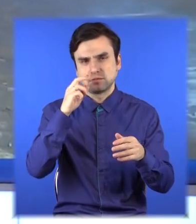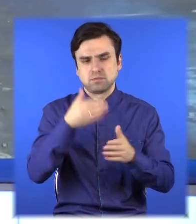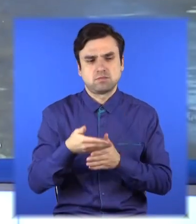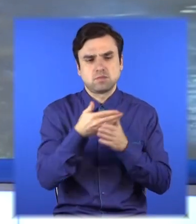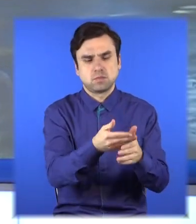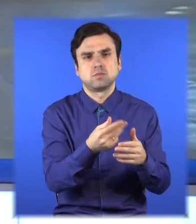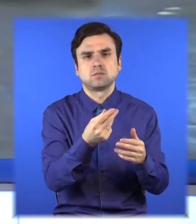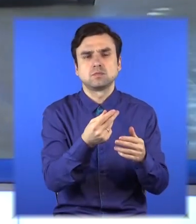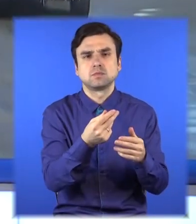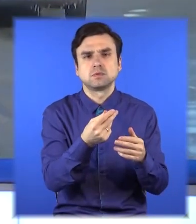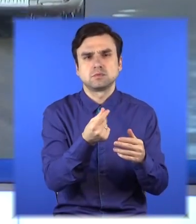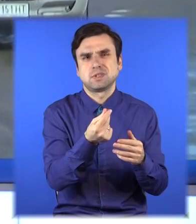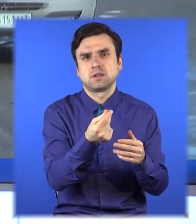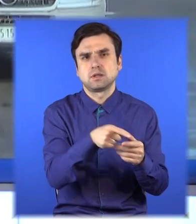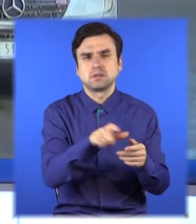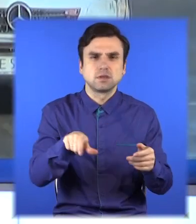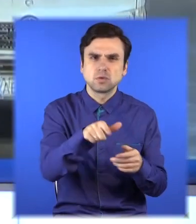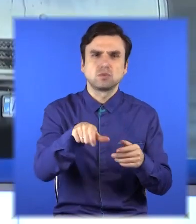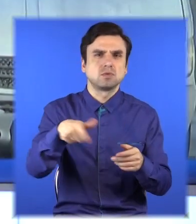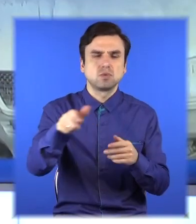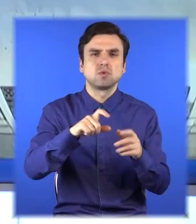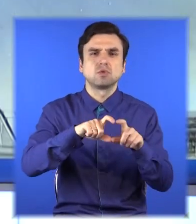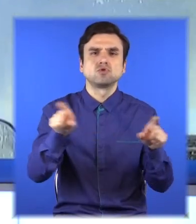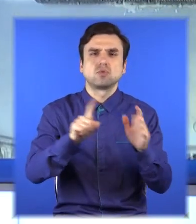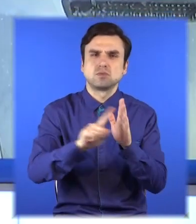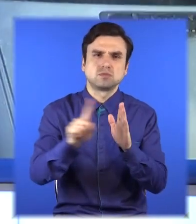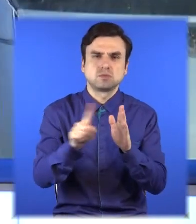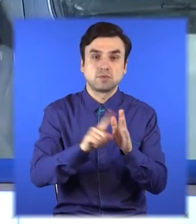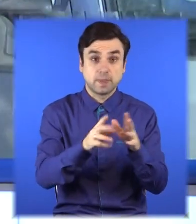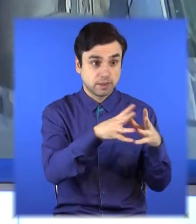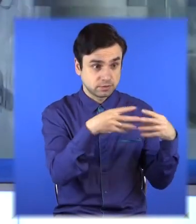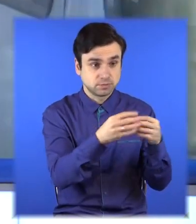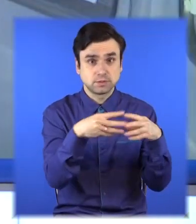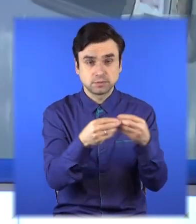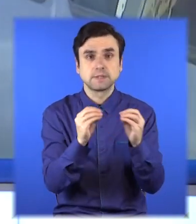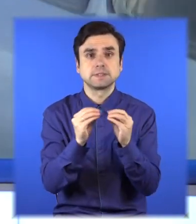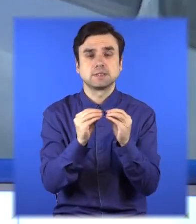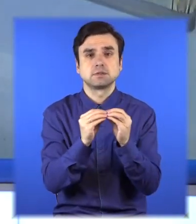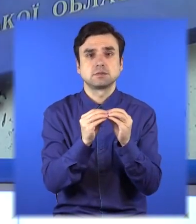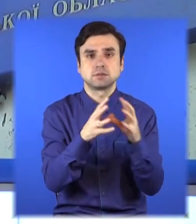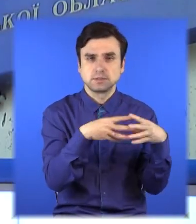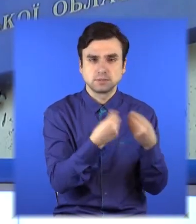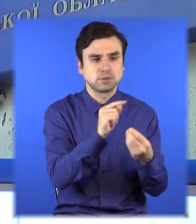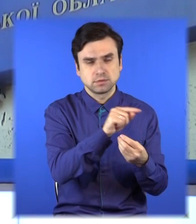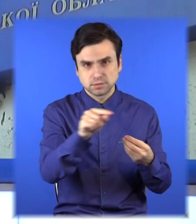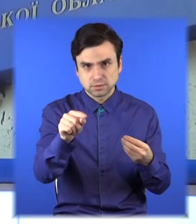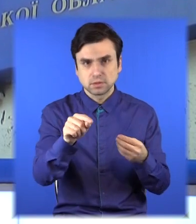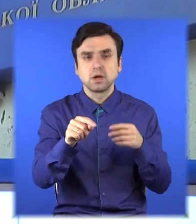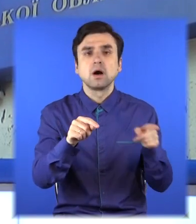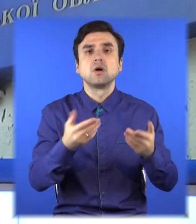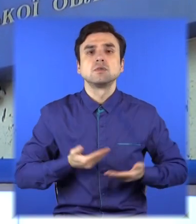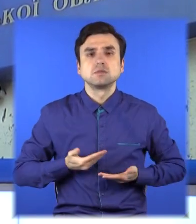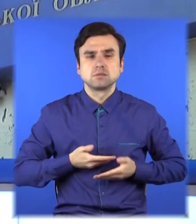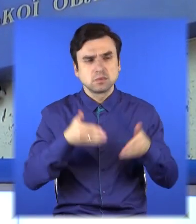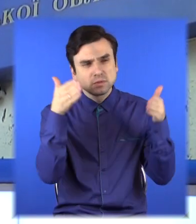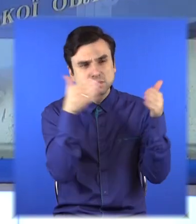отримають грошову компенсацію на проїзд для дітей до школи. Такий проєкт підготували в міськвиконкомі. Все через те, що біля дому немає шкіл, де